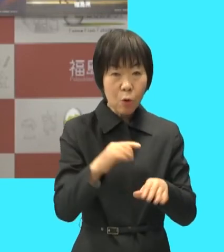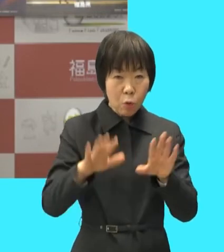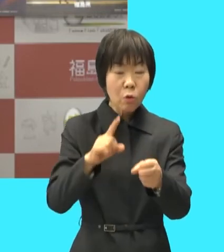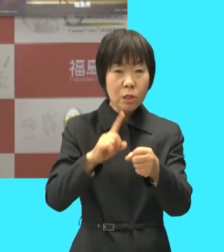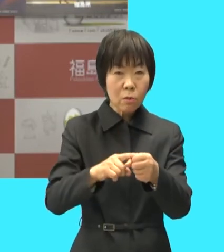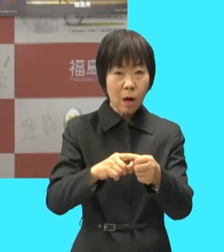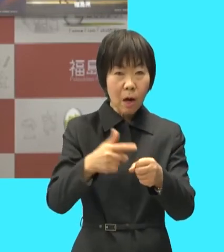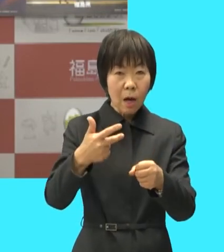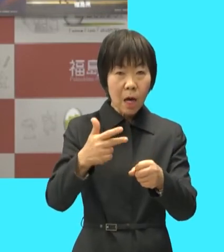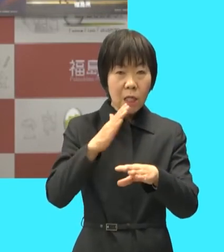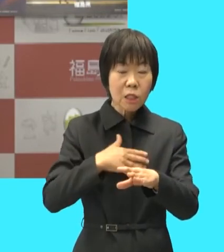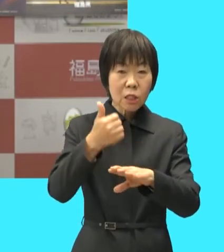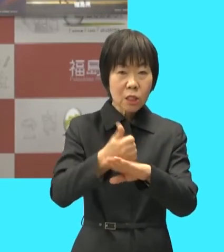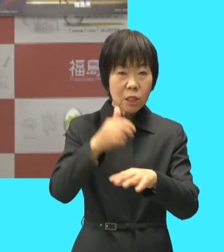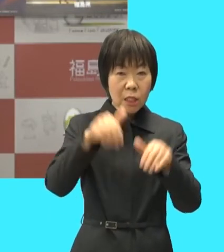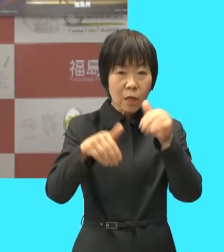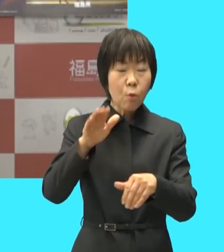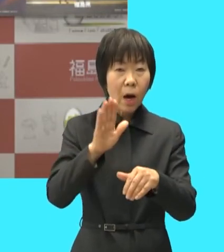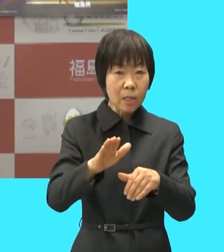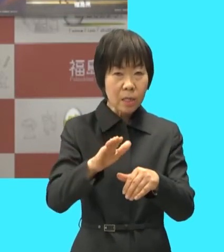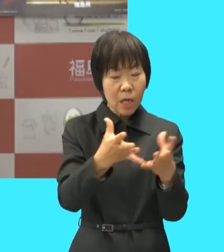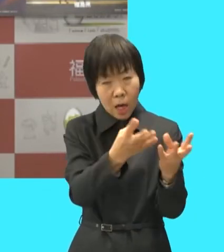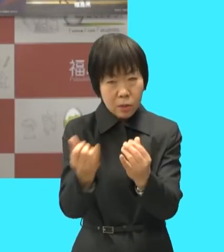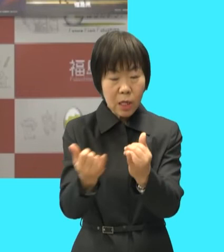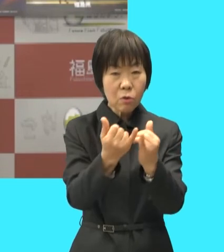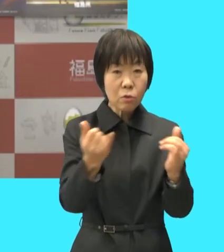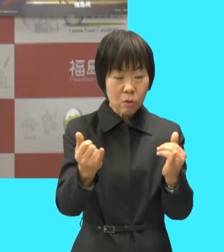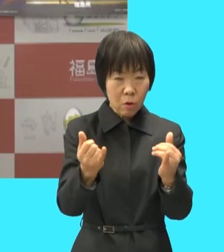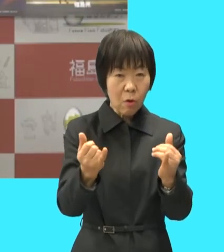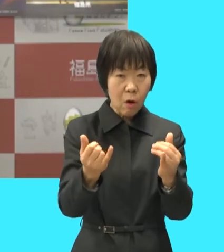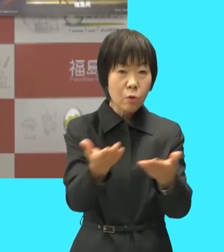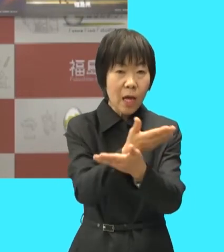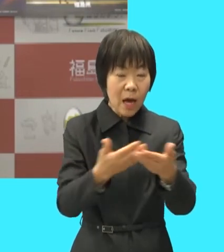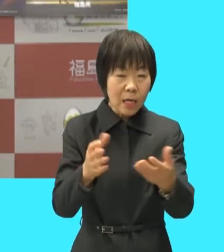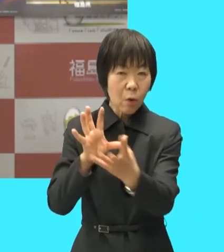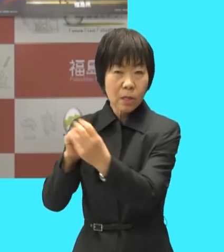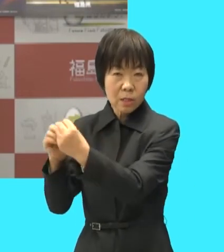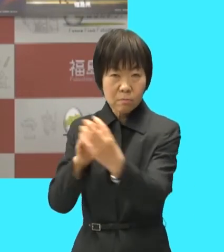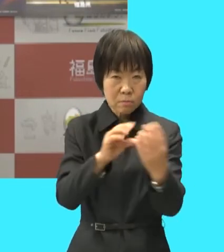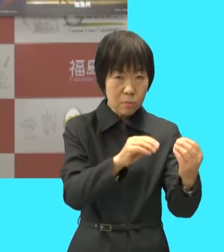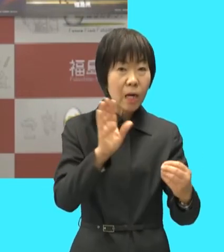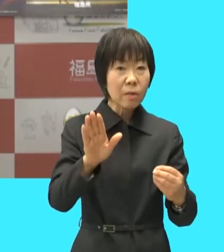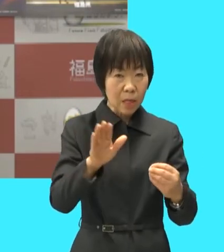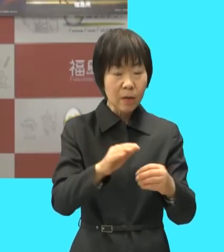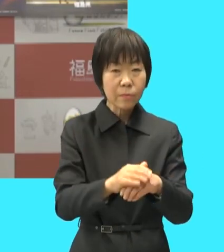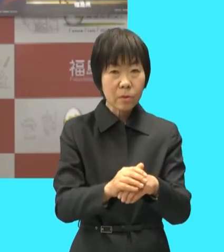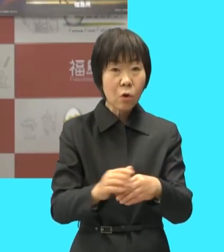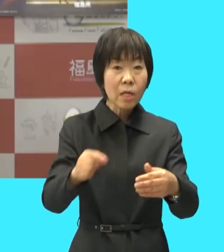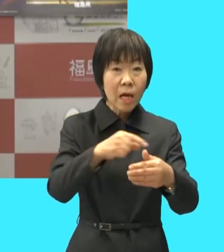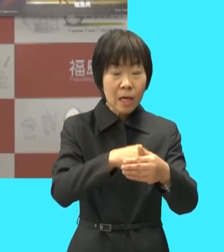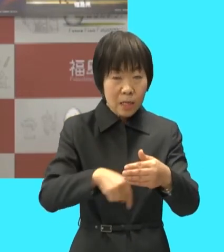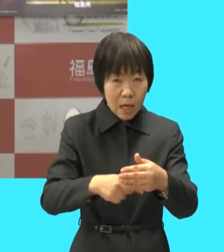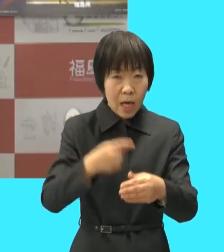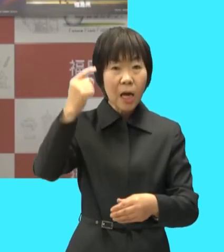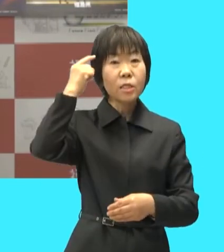、多くの県民の方と実際に触れ合いお話をしているところでございます。そういう中でやはり切実